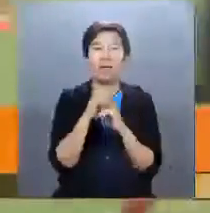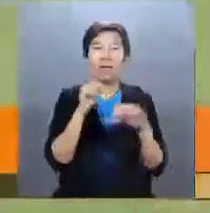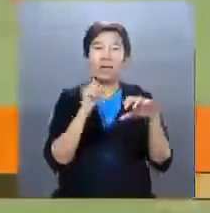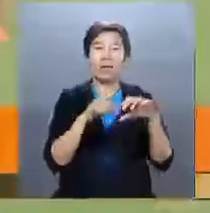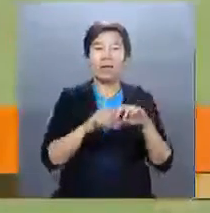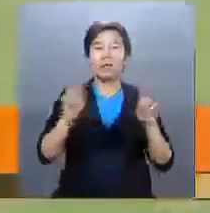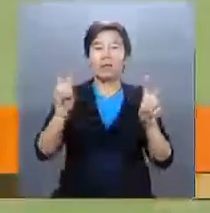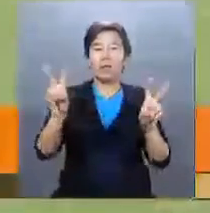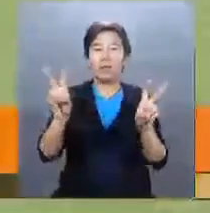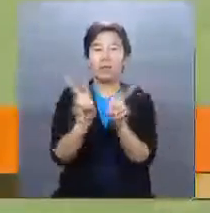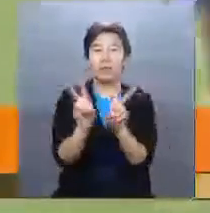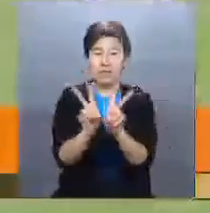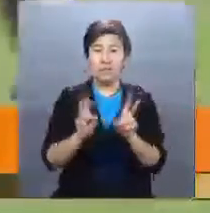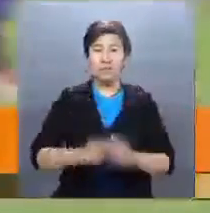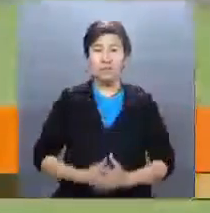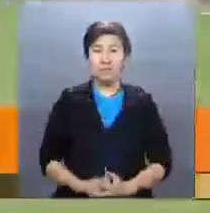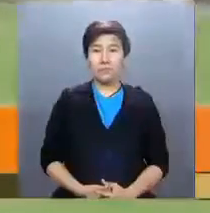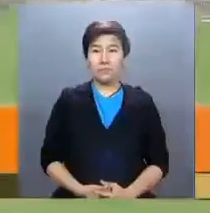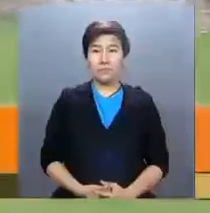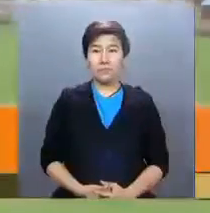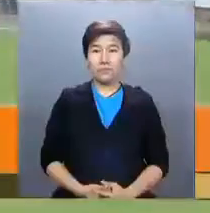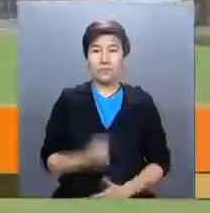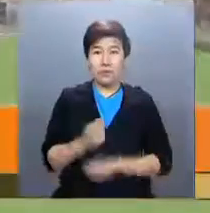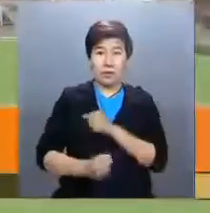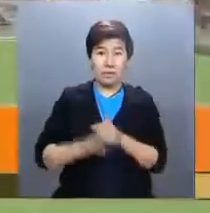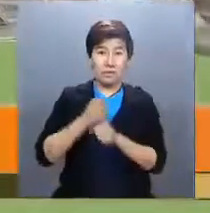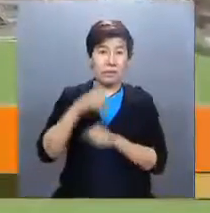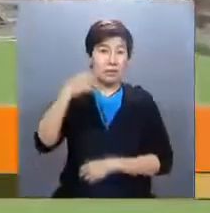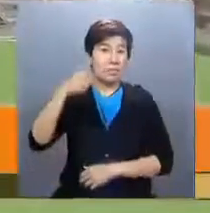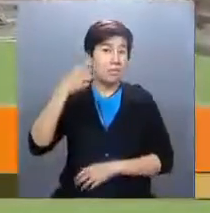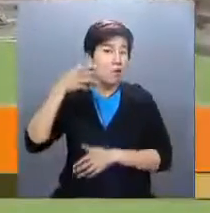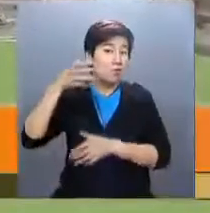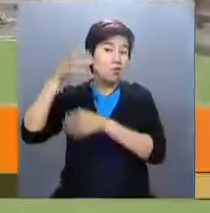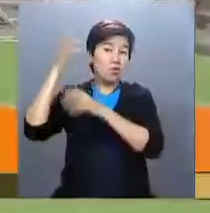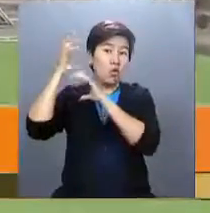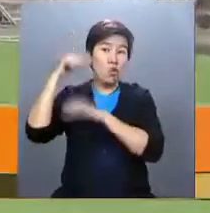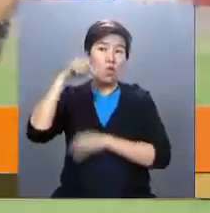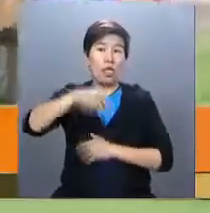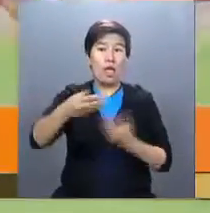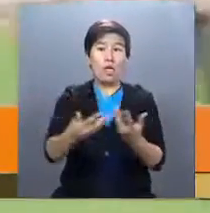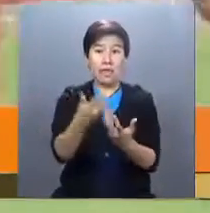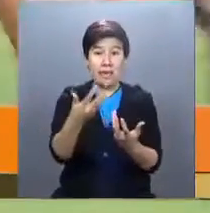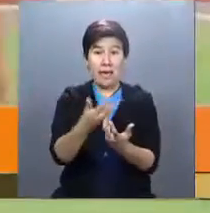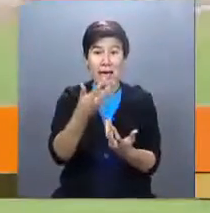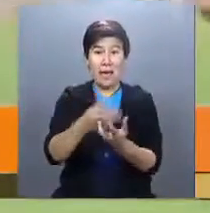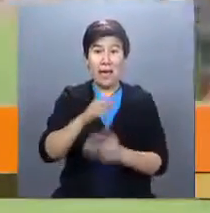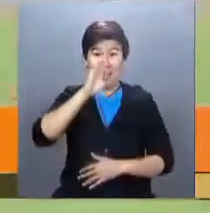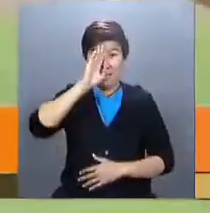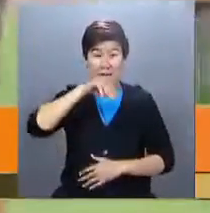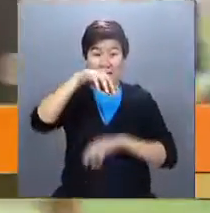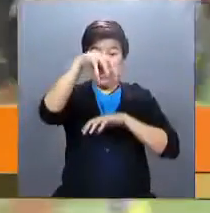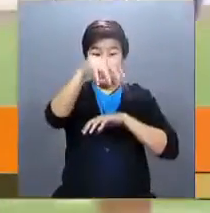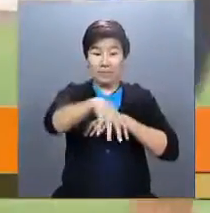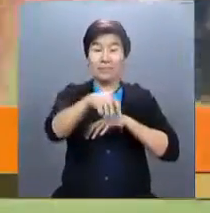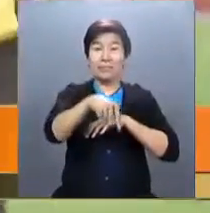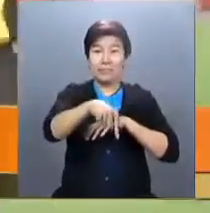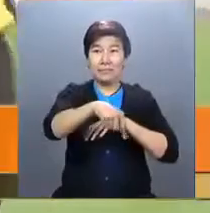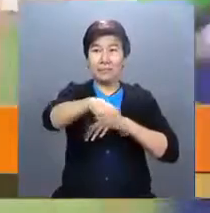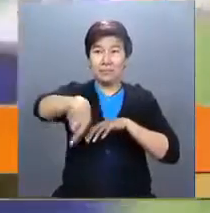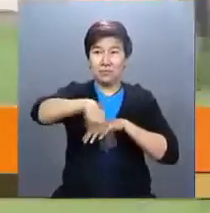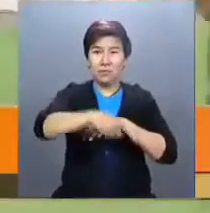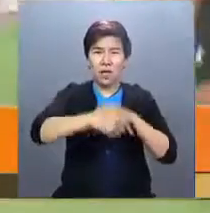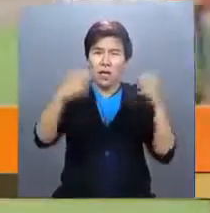2เมื่อ10ปีที่แล้วสนามหญ้าหน้ากองบัญชาการกองทัพบกก็ไม่ว่างเว้นเกมการแข่งขันฟุ